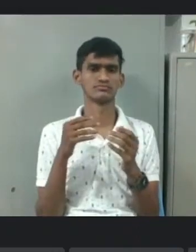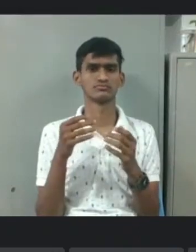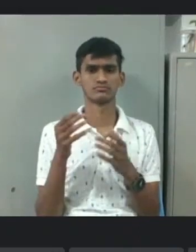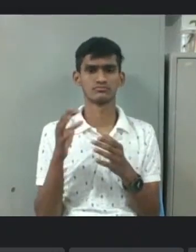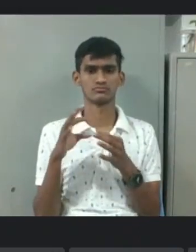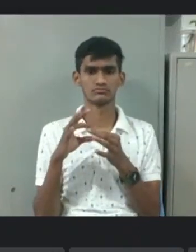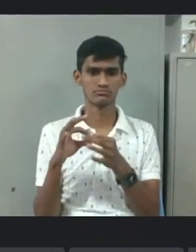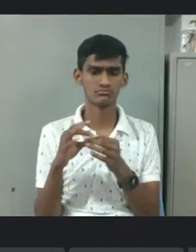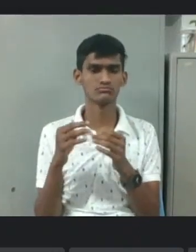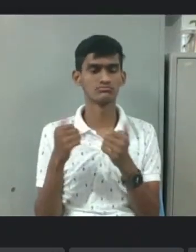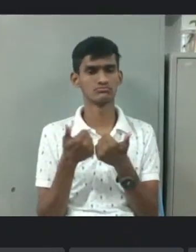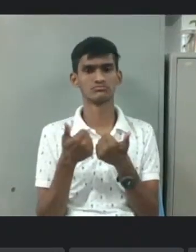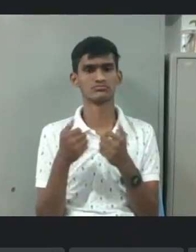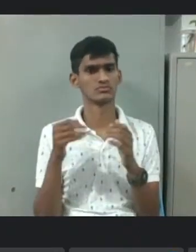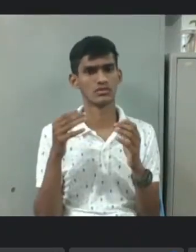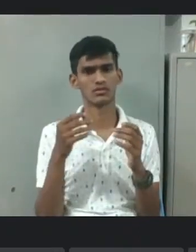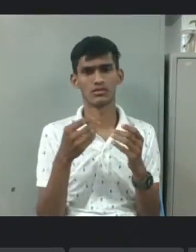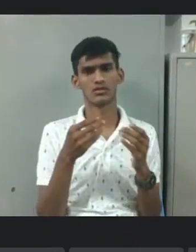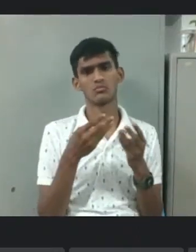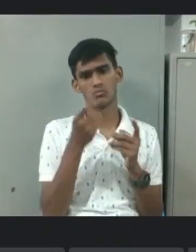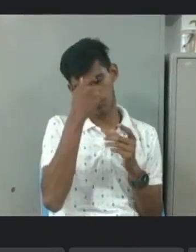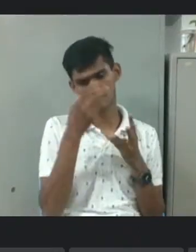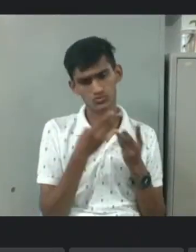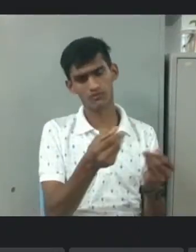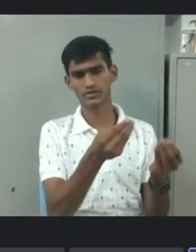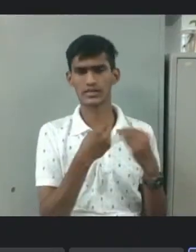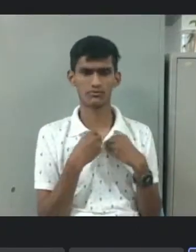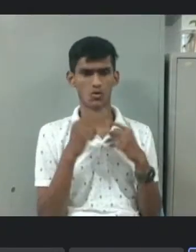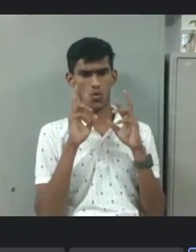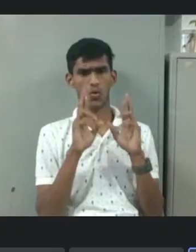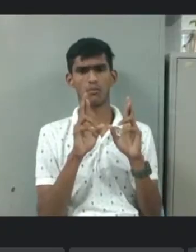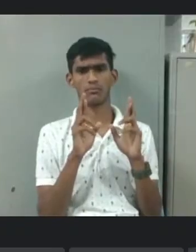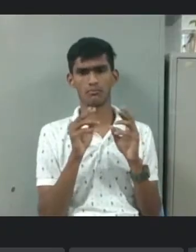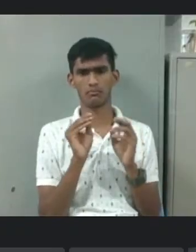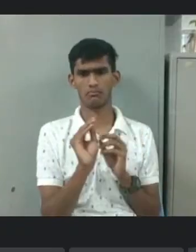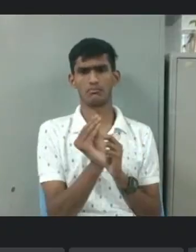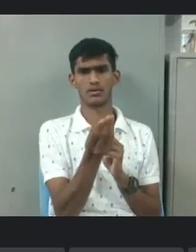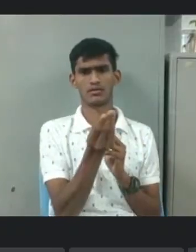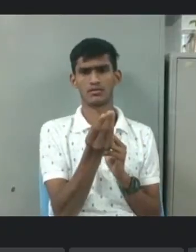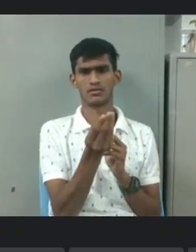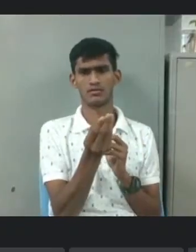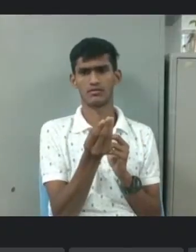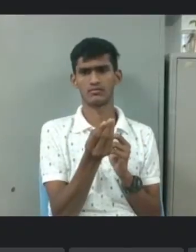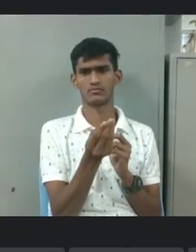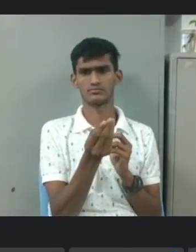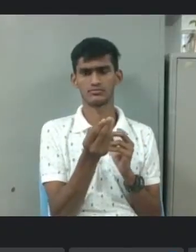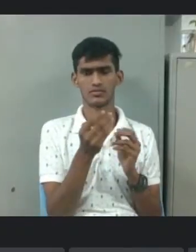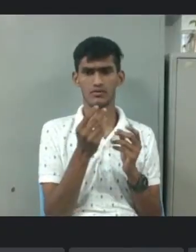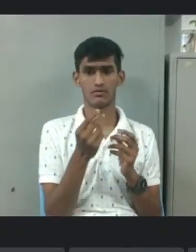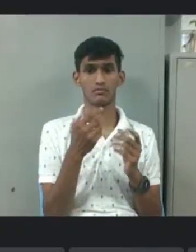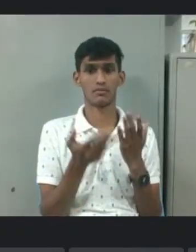തീരുമാനം ലഭിക്കാവുന്നതാണ് അല്ലെ? സൗളമ അച്ഛനോടൊക്കെ ഒന്ന് സംസാരിച്ചു കഴിഞ്ഞാൽ കുറച്ചുകൂടി വേഗത്തിൽ ചിലപ്പോൾ അത്